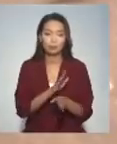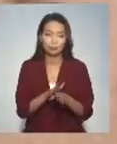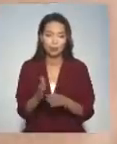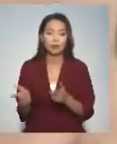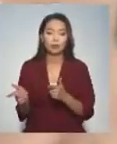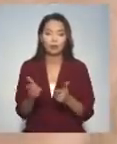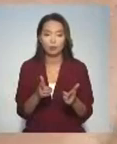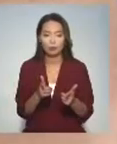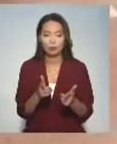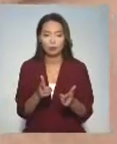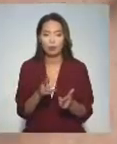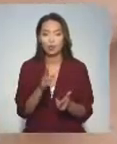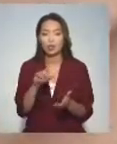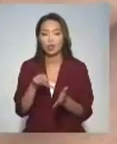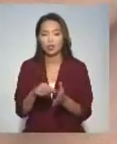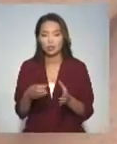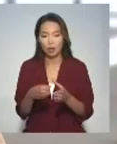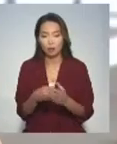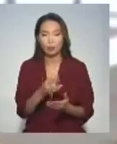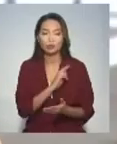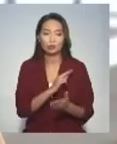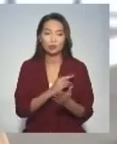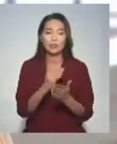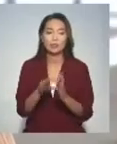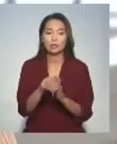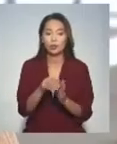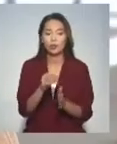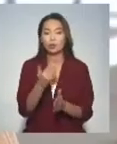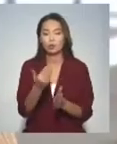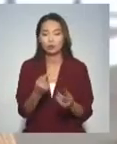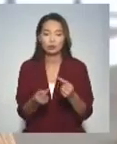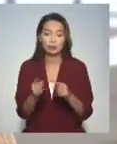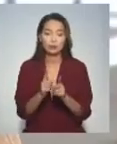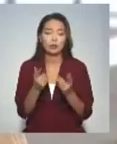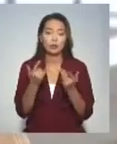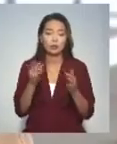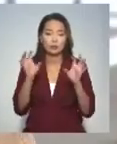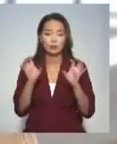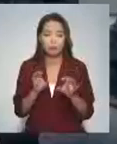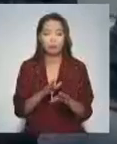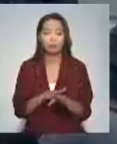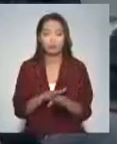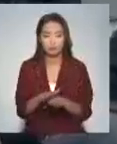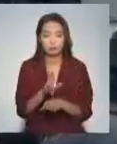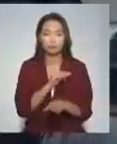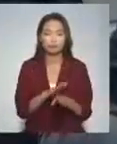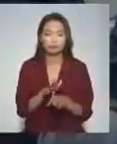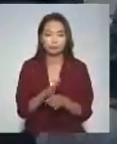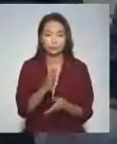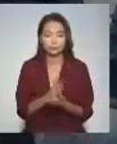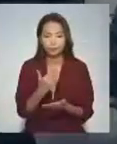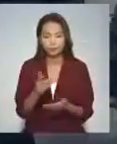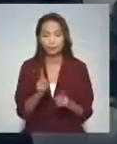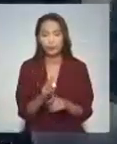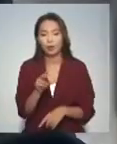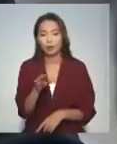дайын. Штабтардың жұмысы мынау сайлау заңының талаптарына сай жұмыс істеуде. Қарақат Әбден бұған дейін